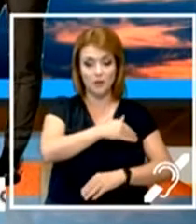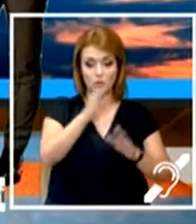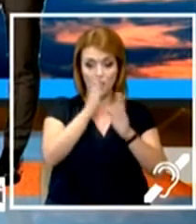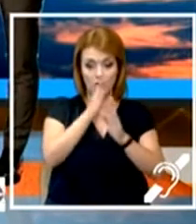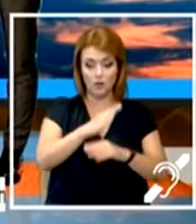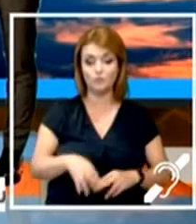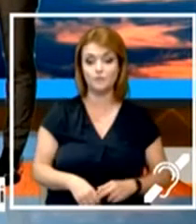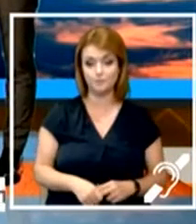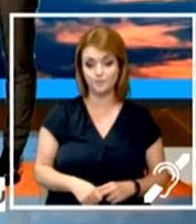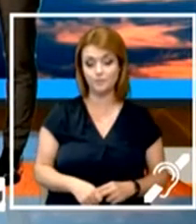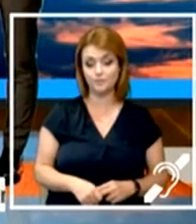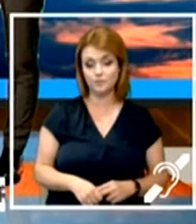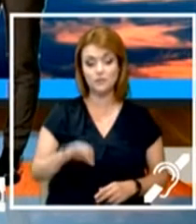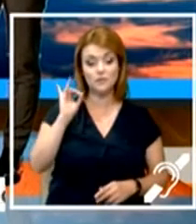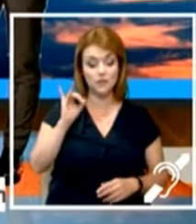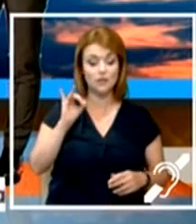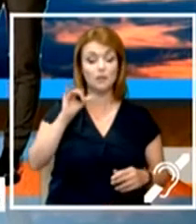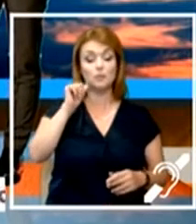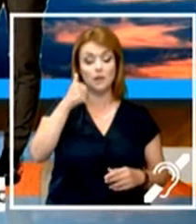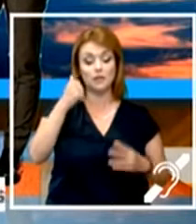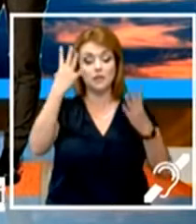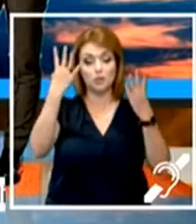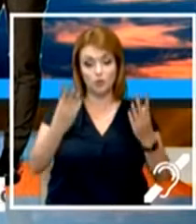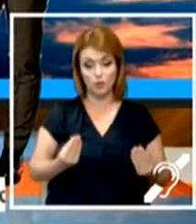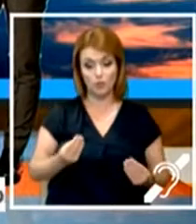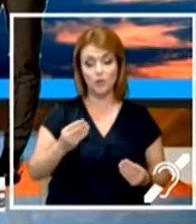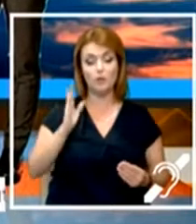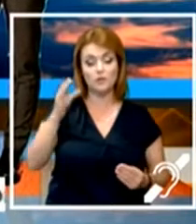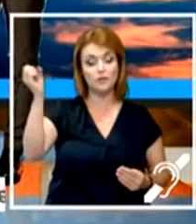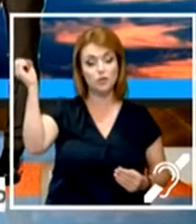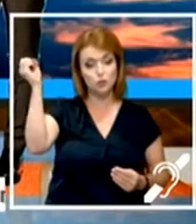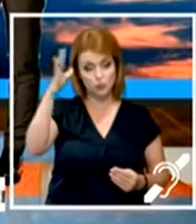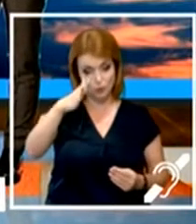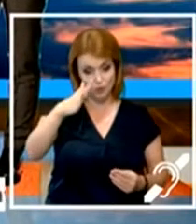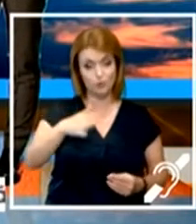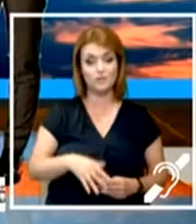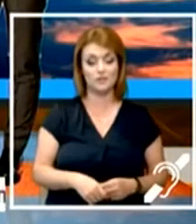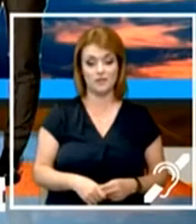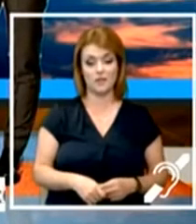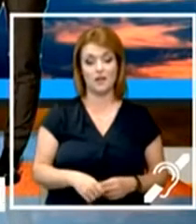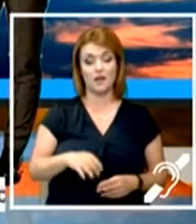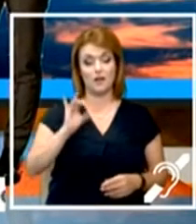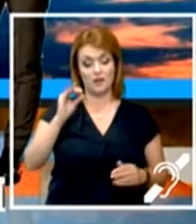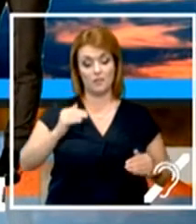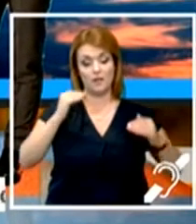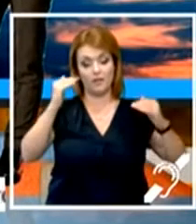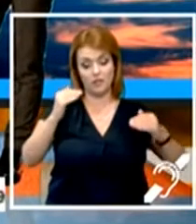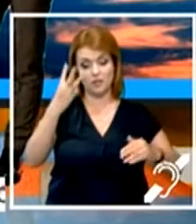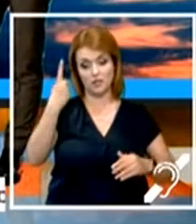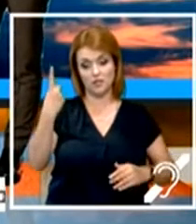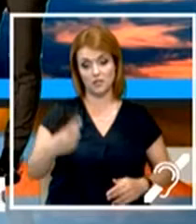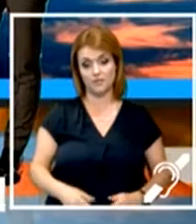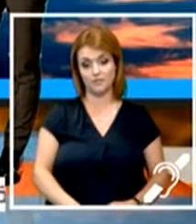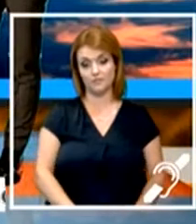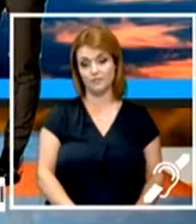de grade vor indica termometrele în centru. Mâine vom avea parte tot de o zi de vară. Nu va fi caniculă, dar nici răcoare. 31